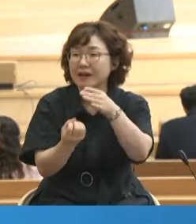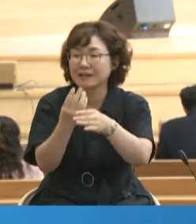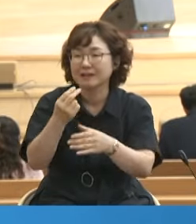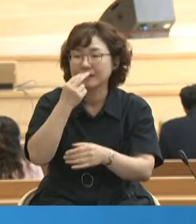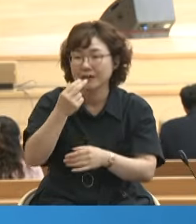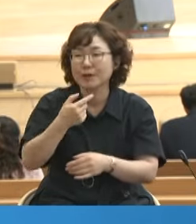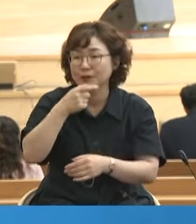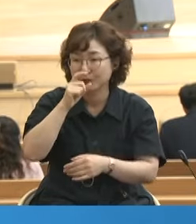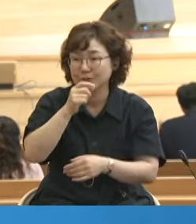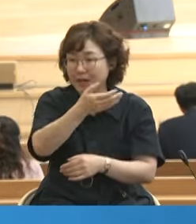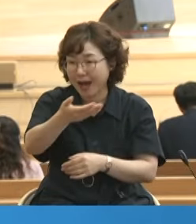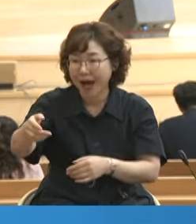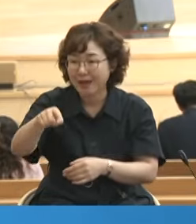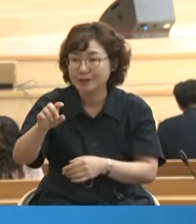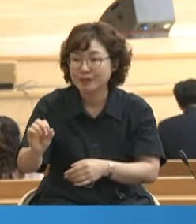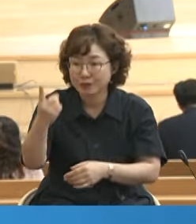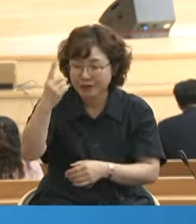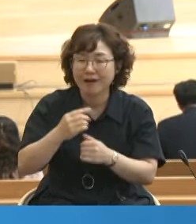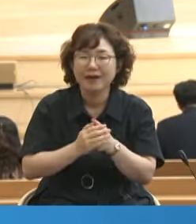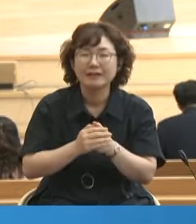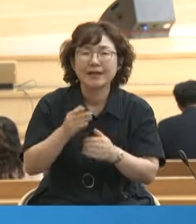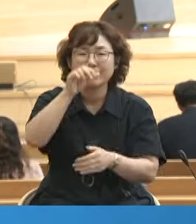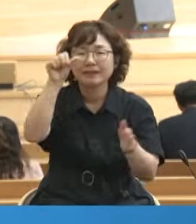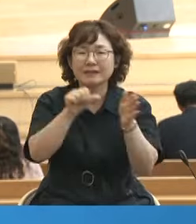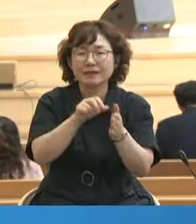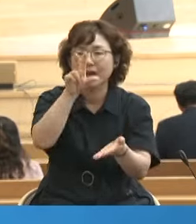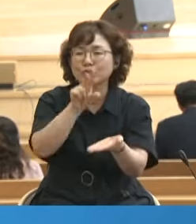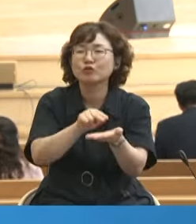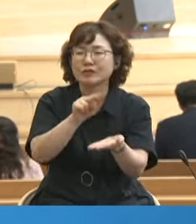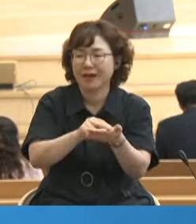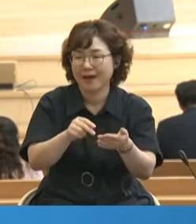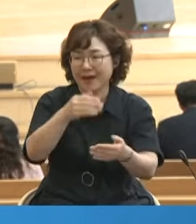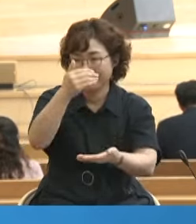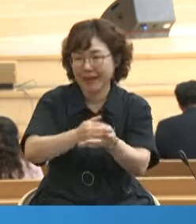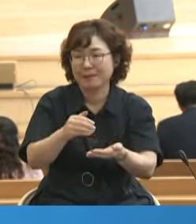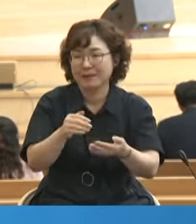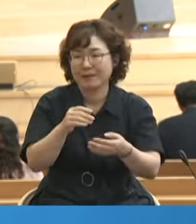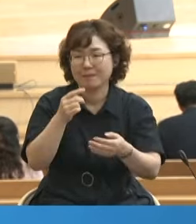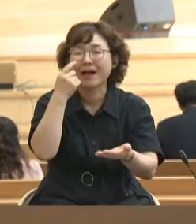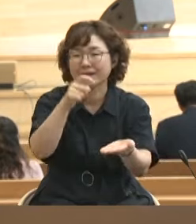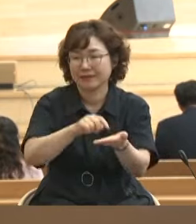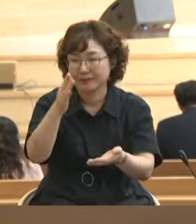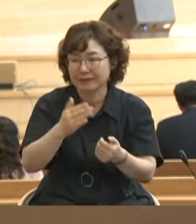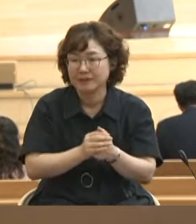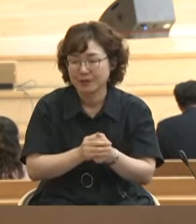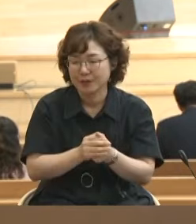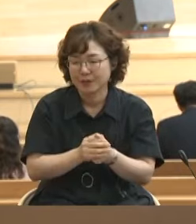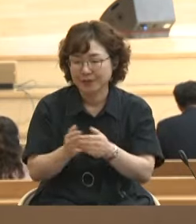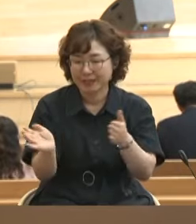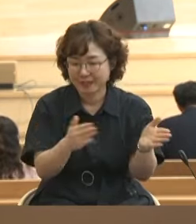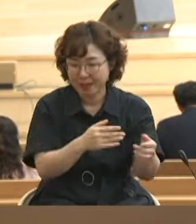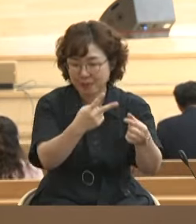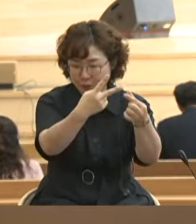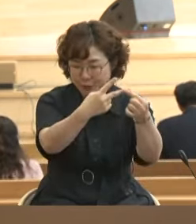강에서 인생의 해답을 발견하는 것. 할렐루야. 아멘. 또 천국은 어떤 것인가 따라 하십시다.